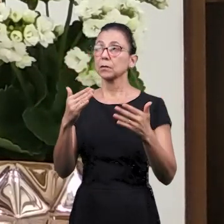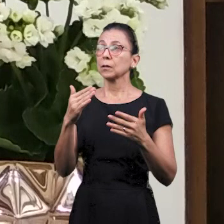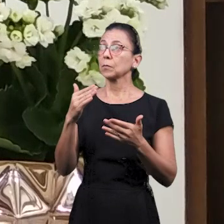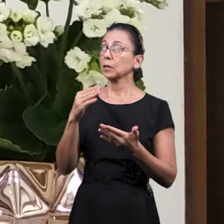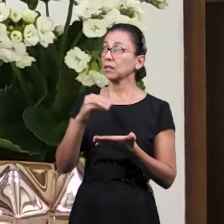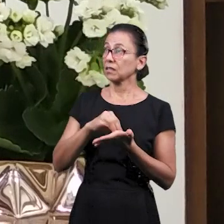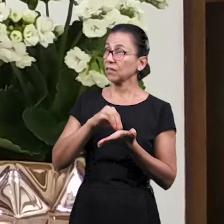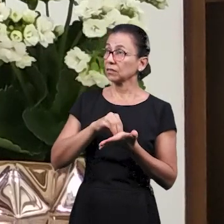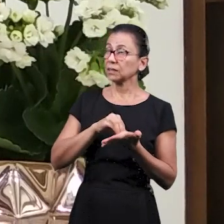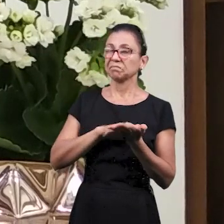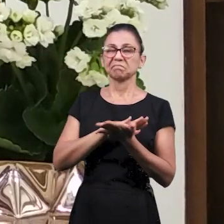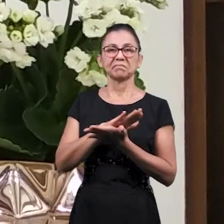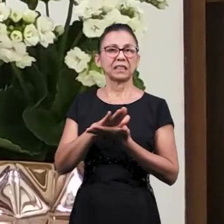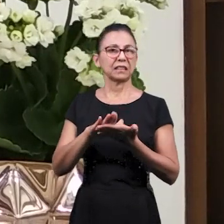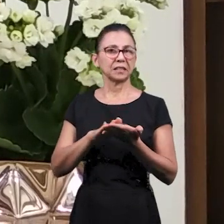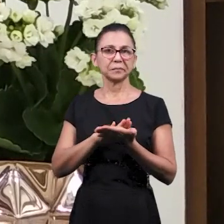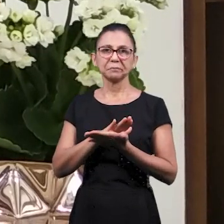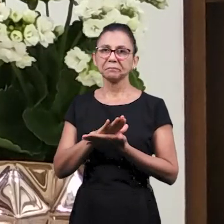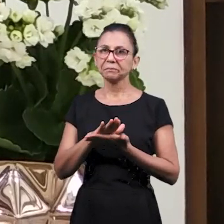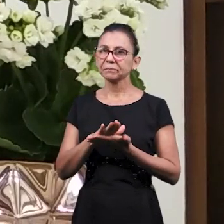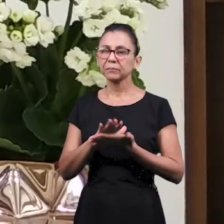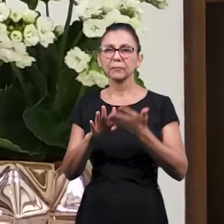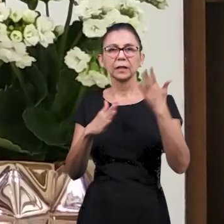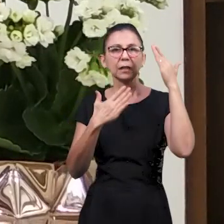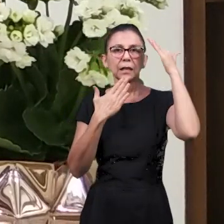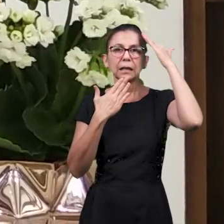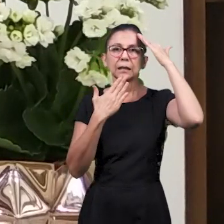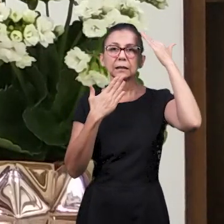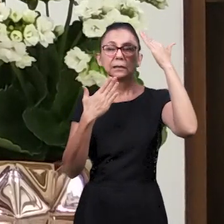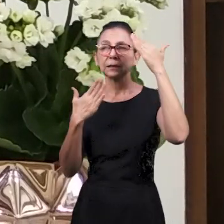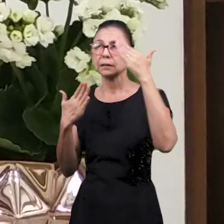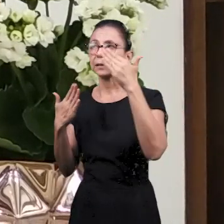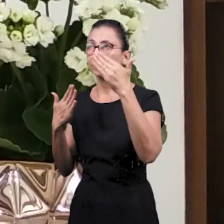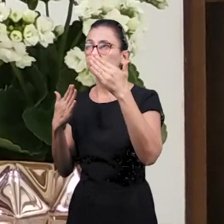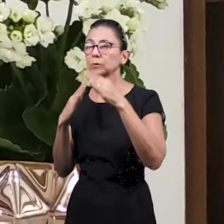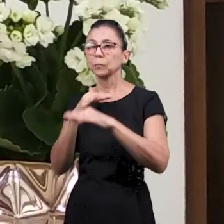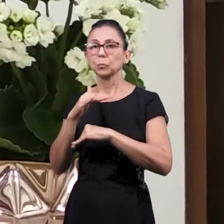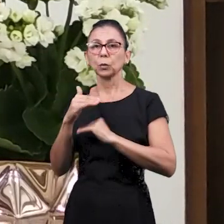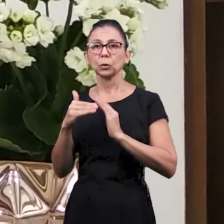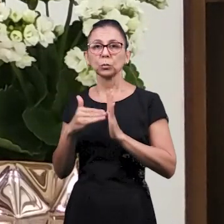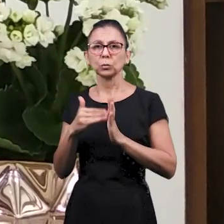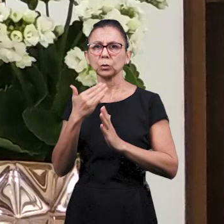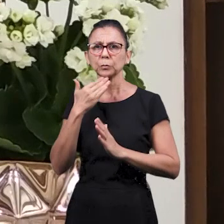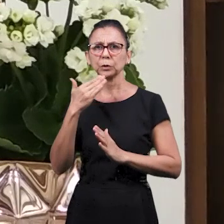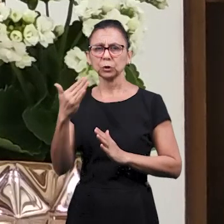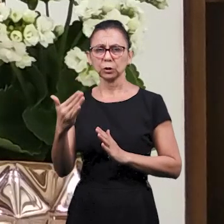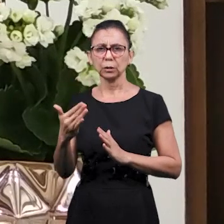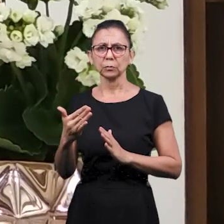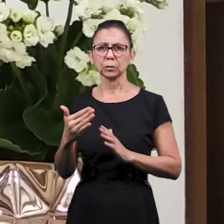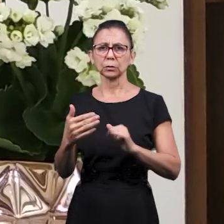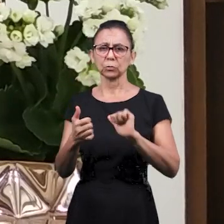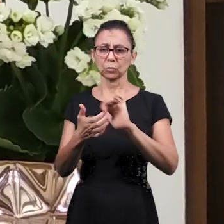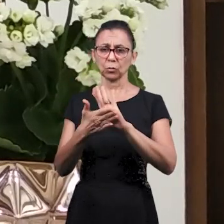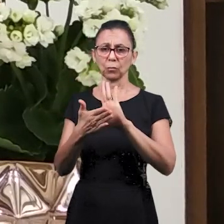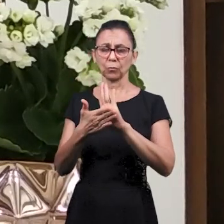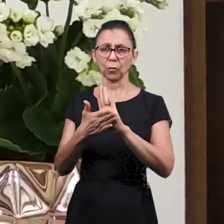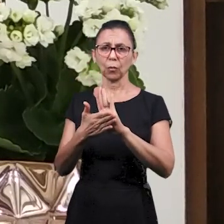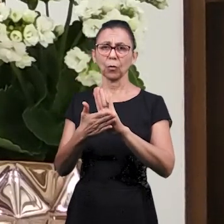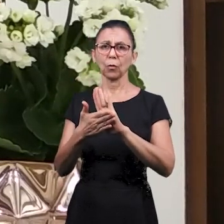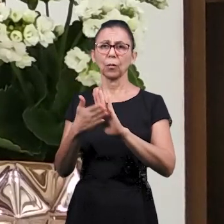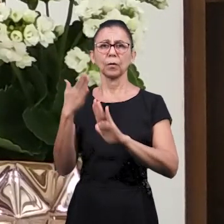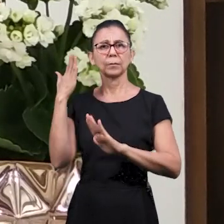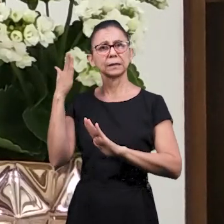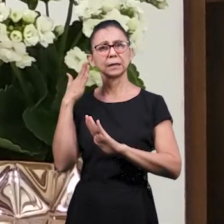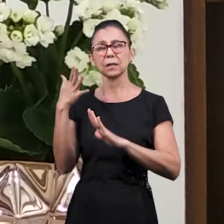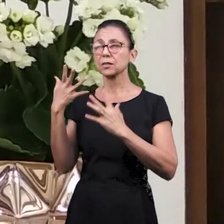не нуждаемся в Твоем присутствии. Господь, мы просим Тебя, прими это служение на алтаре